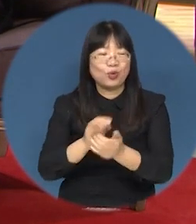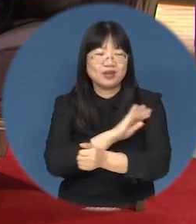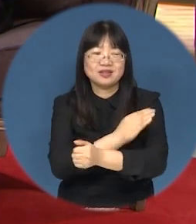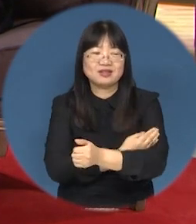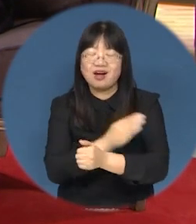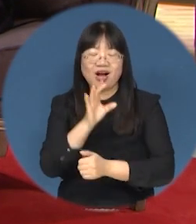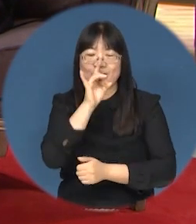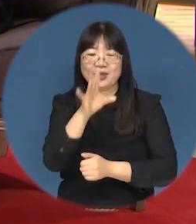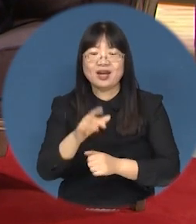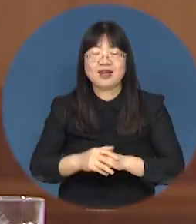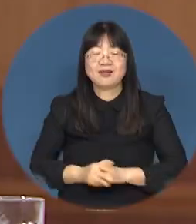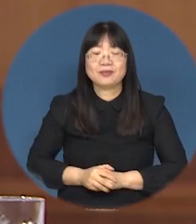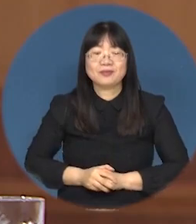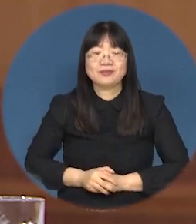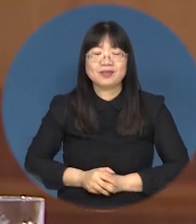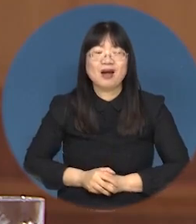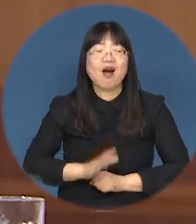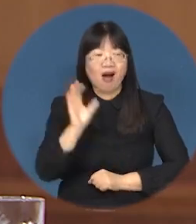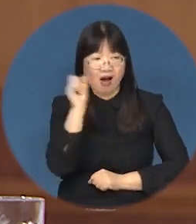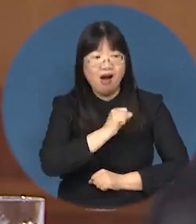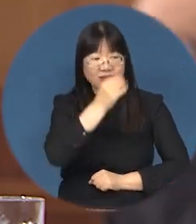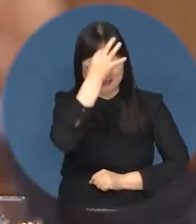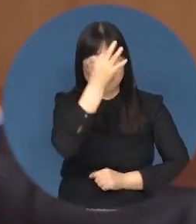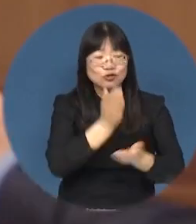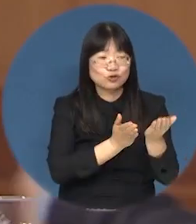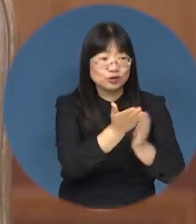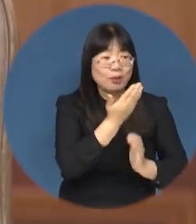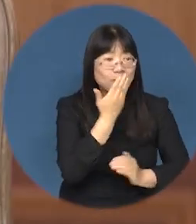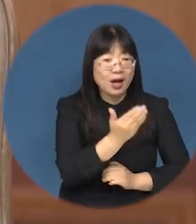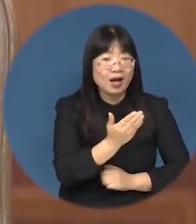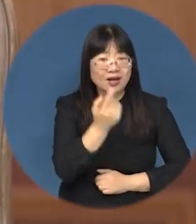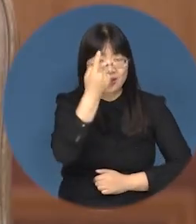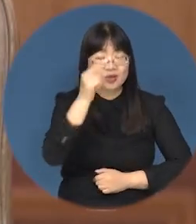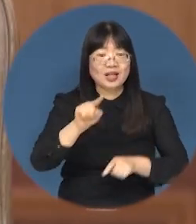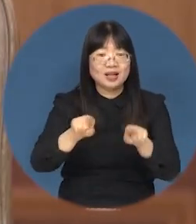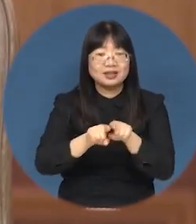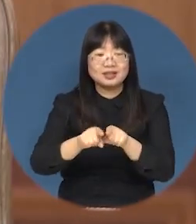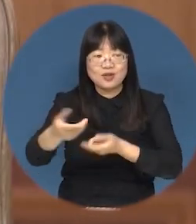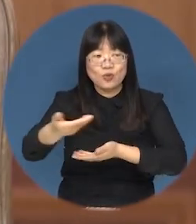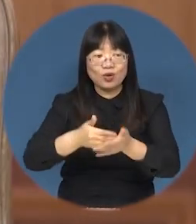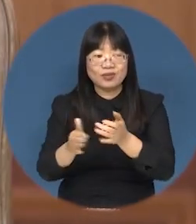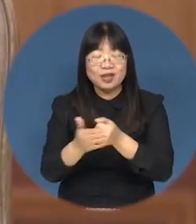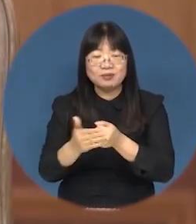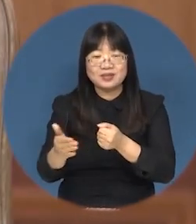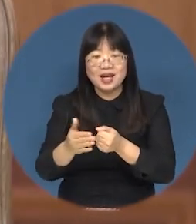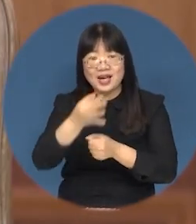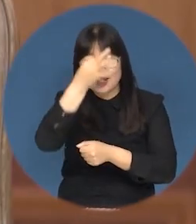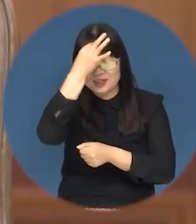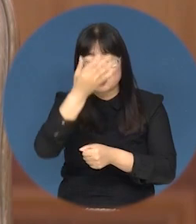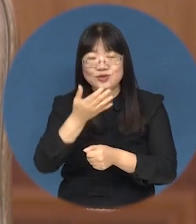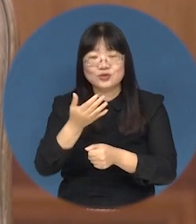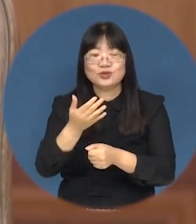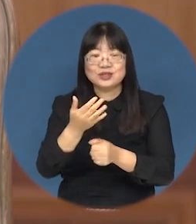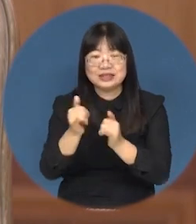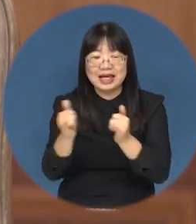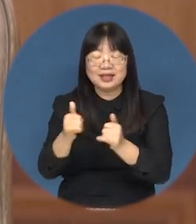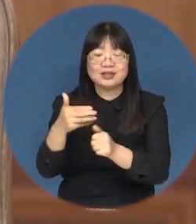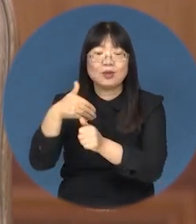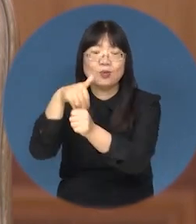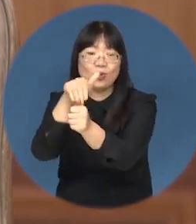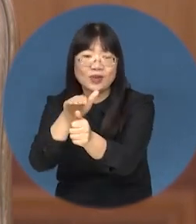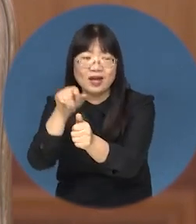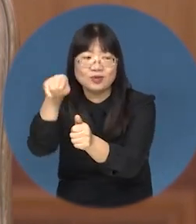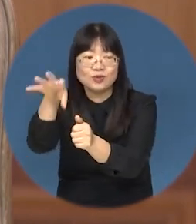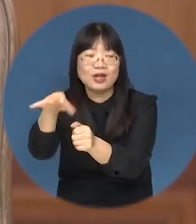되지 재료는 않습니다. 수입하지만, 네, 네. 기술은 수출을 했다. 네, 러시아 쪽하고 우리가 계속해서 하는 거니까요. 우리 기술자들이 파견돼서, 예, 그쪽에, 예.